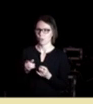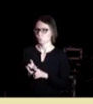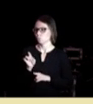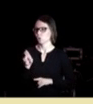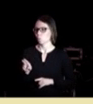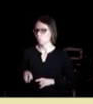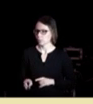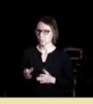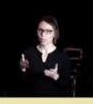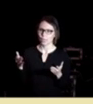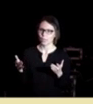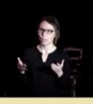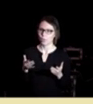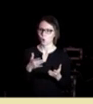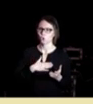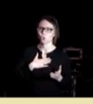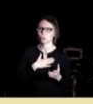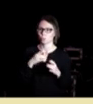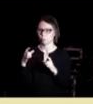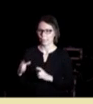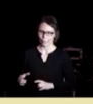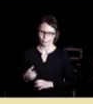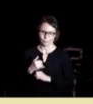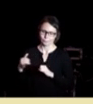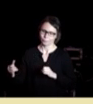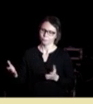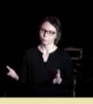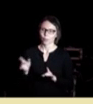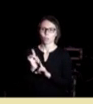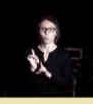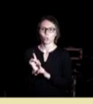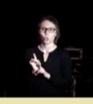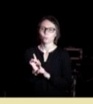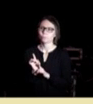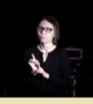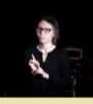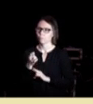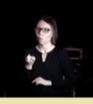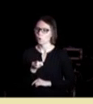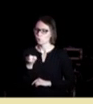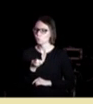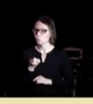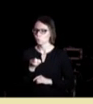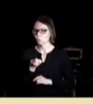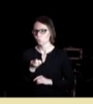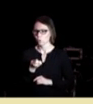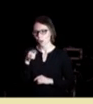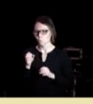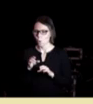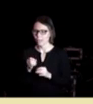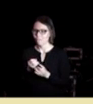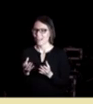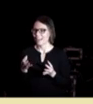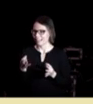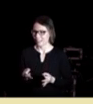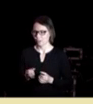særtrekk og sykdomsbilder. Det betyr jo egentlig at noe må påvirke flere ting.